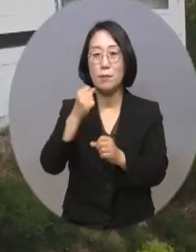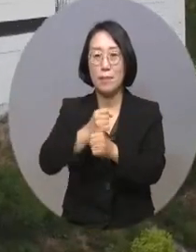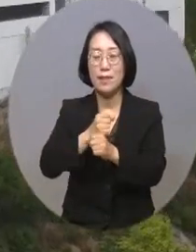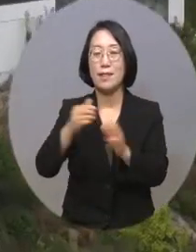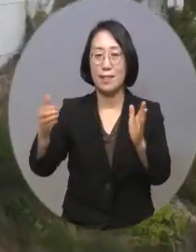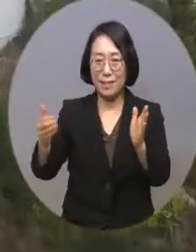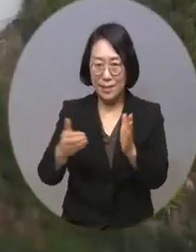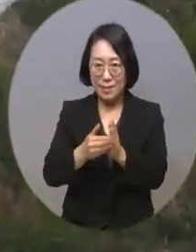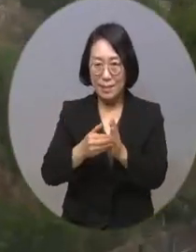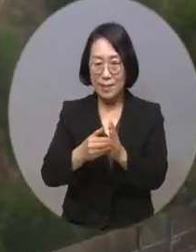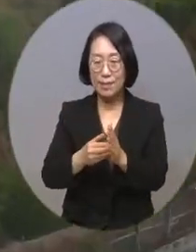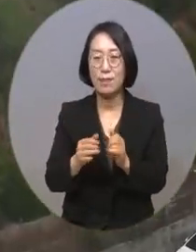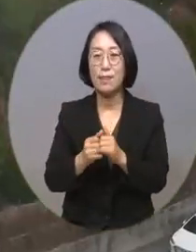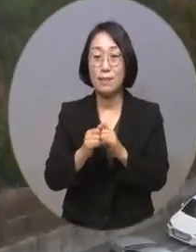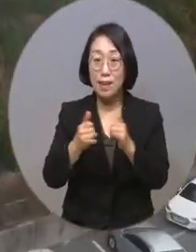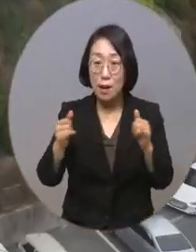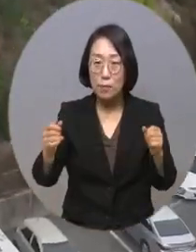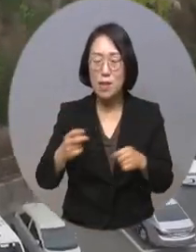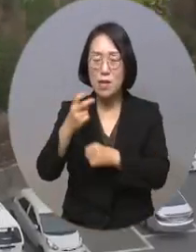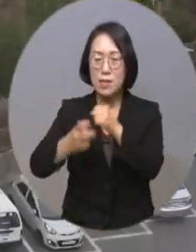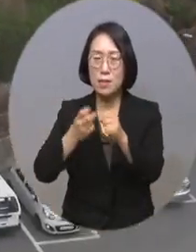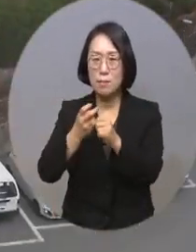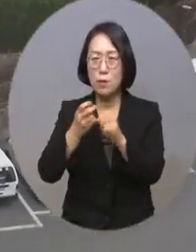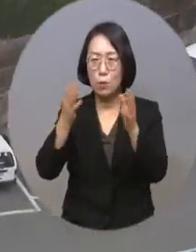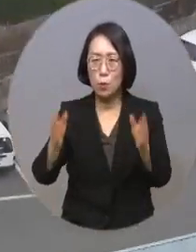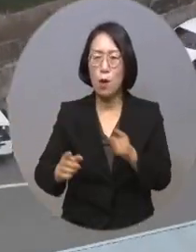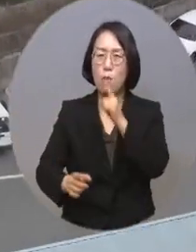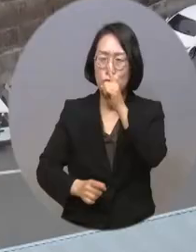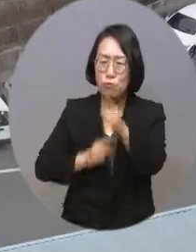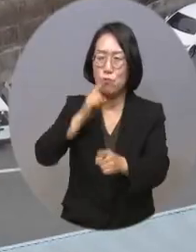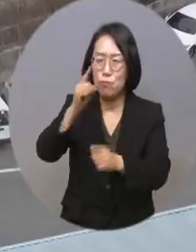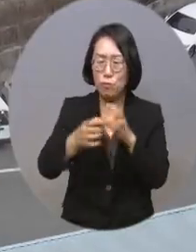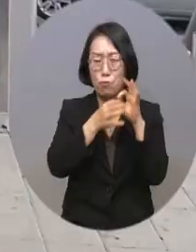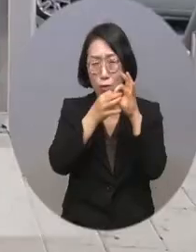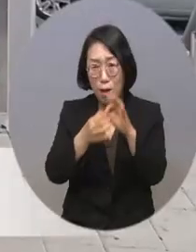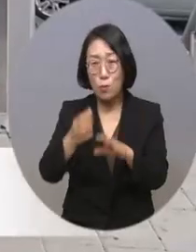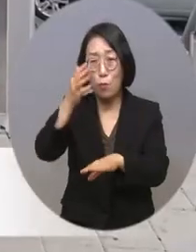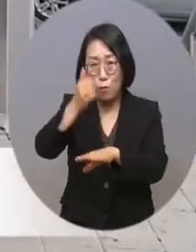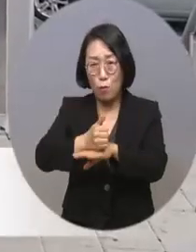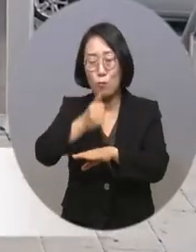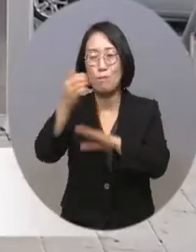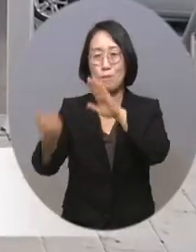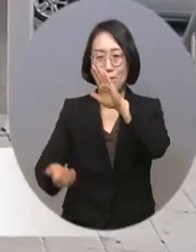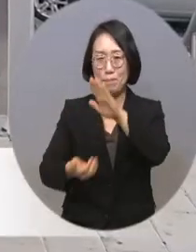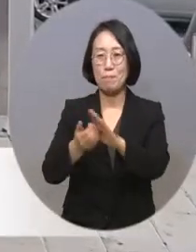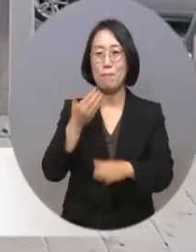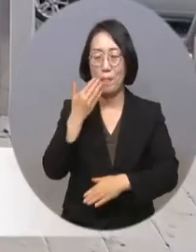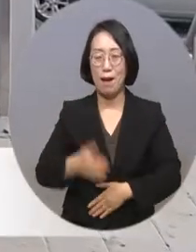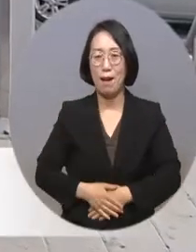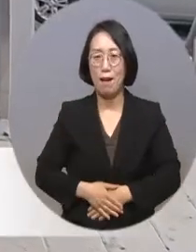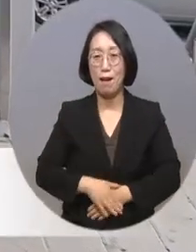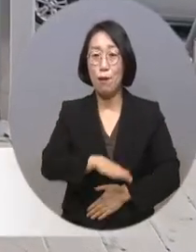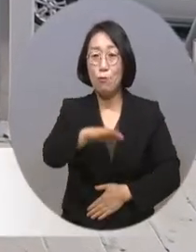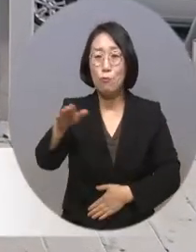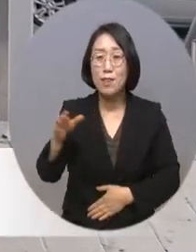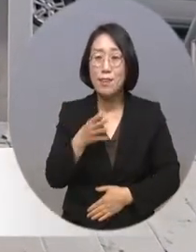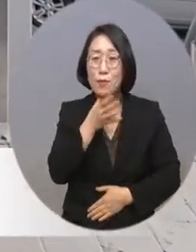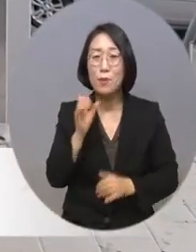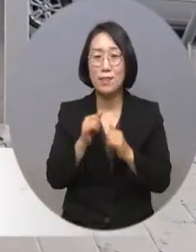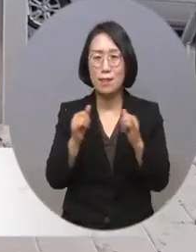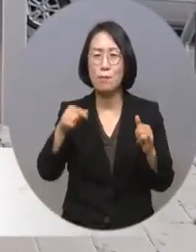설치됨으로써 주민들의 20년이 넘는 숙원이 풀렸습니다. 우리 노인들이 여기서